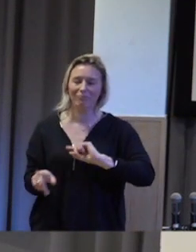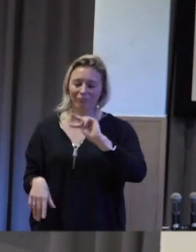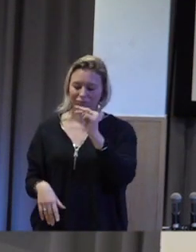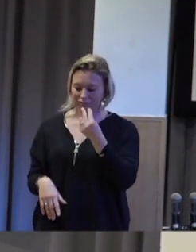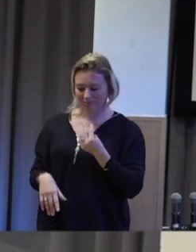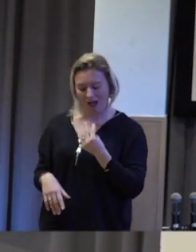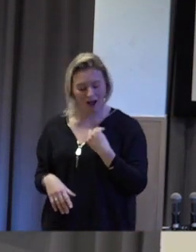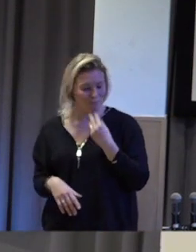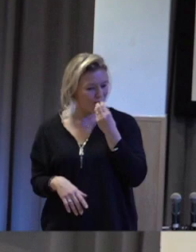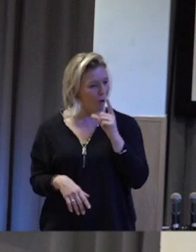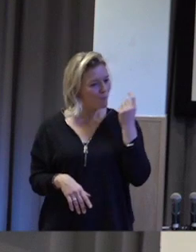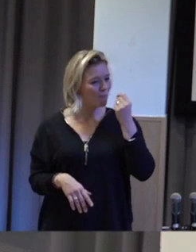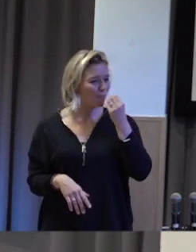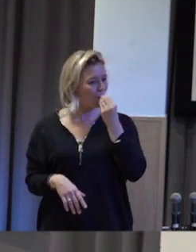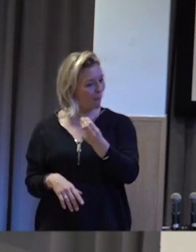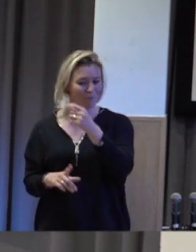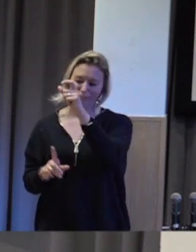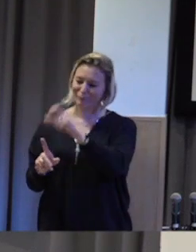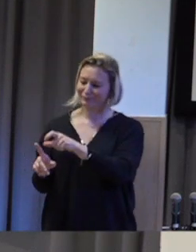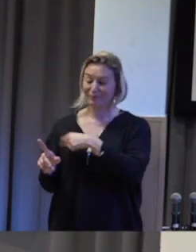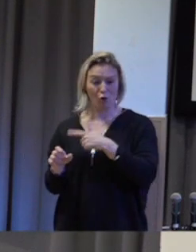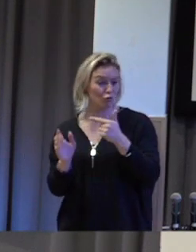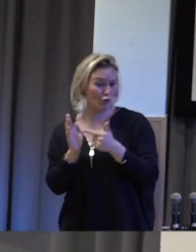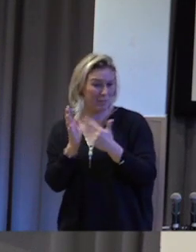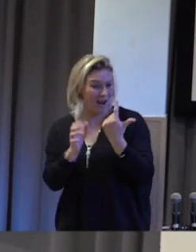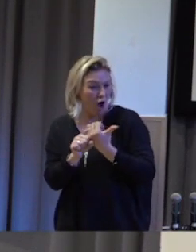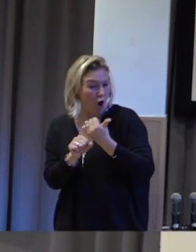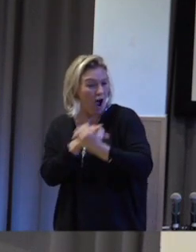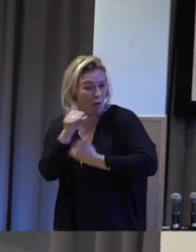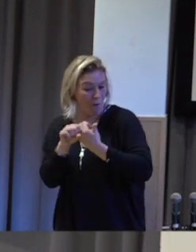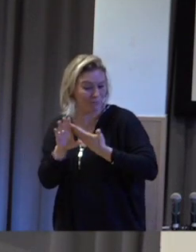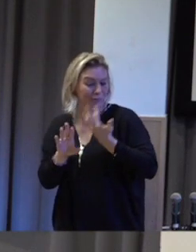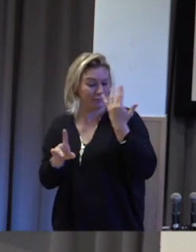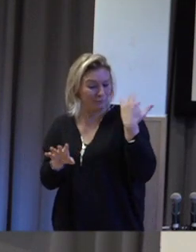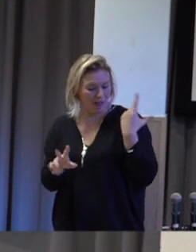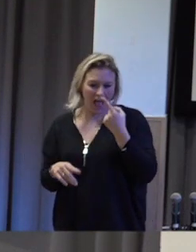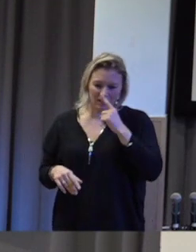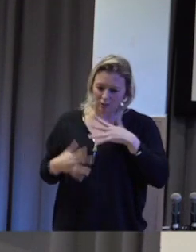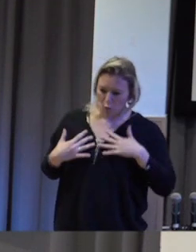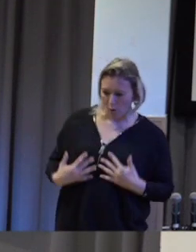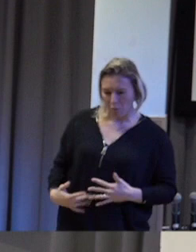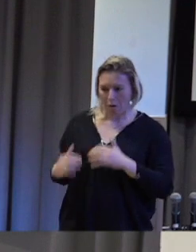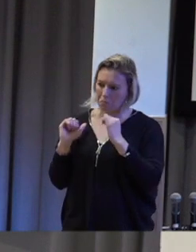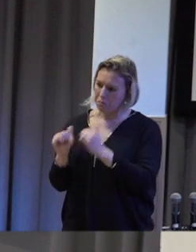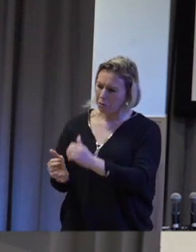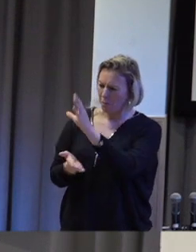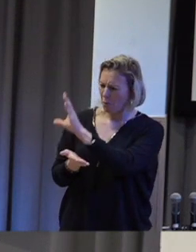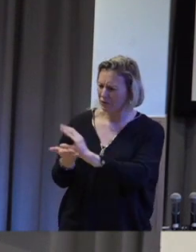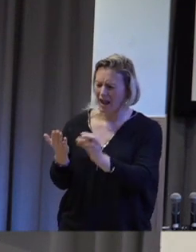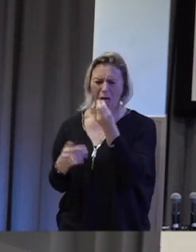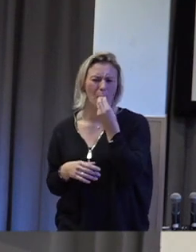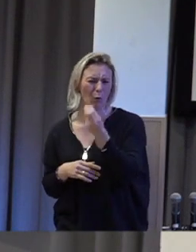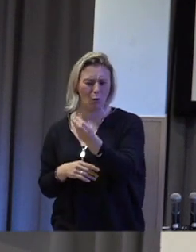bon Samaritain qui, depuis 2000 ans, est loué pour son attitude débonnaire, c'est-à-dire d'une beauté, d'une